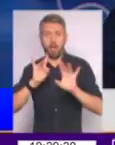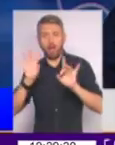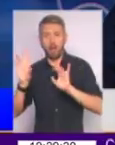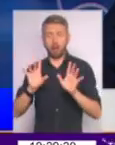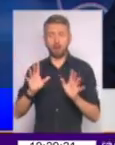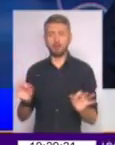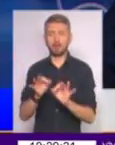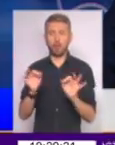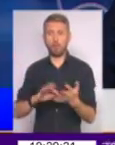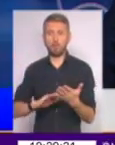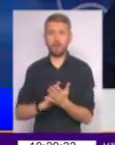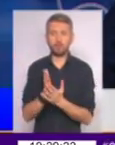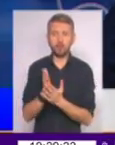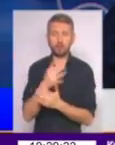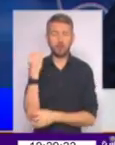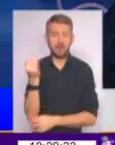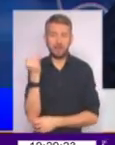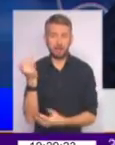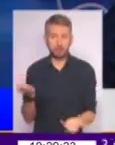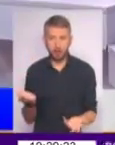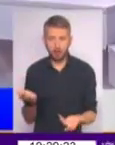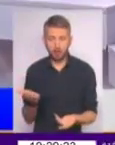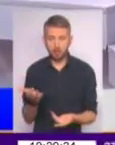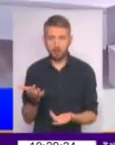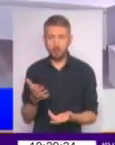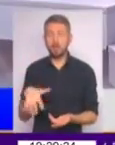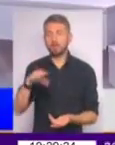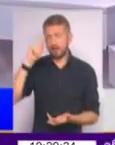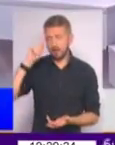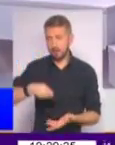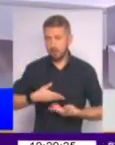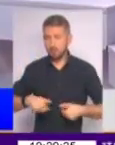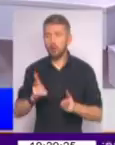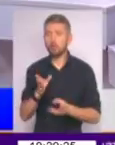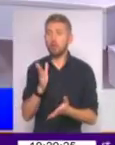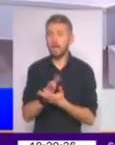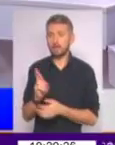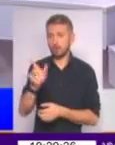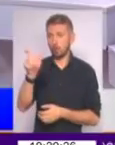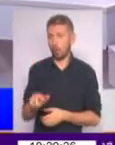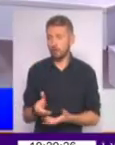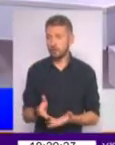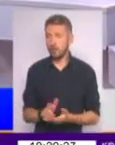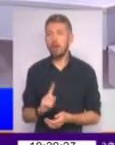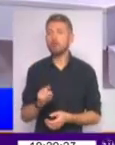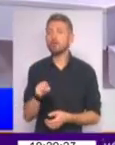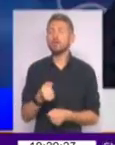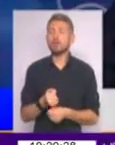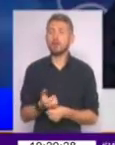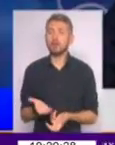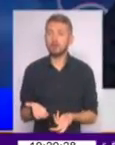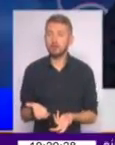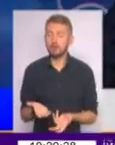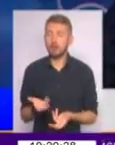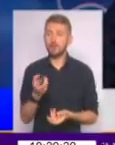никакого политического интереса. Мы все знаем, кто есть Янукович и что они сделали.